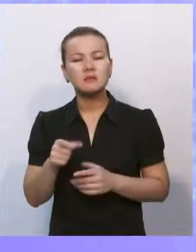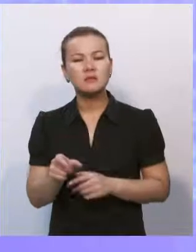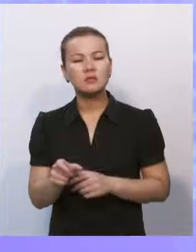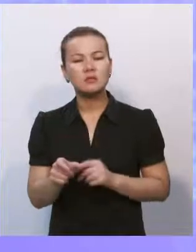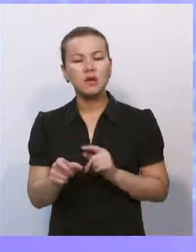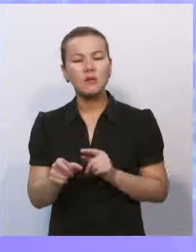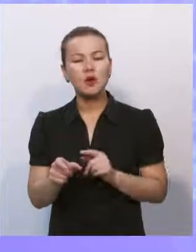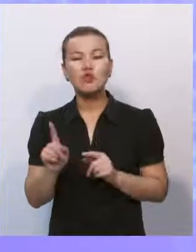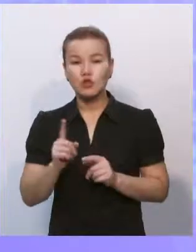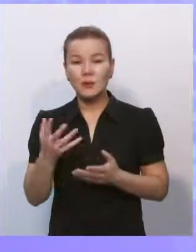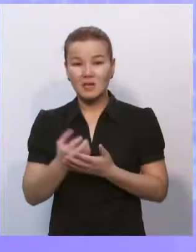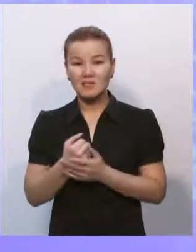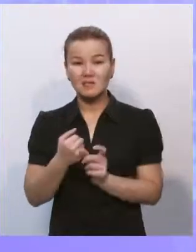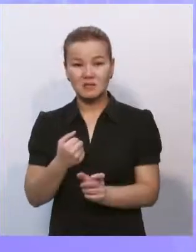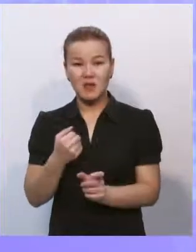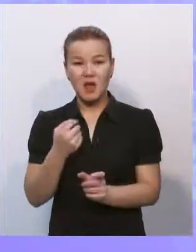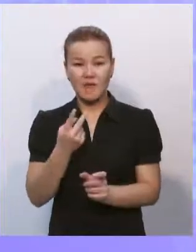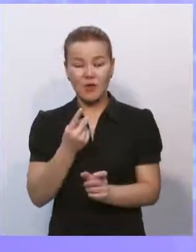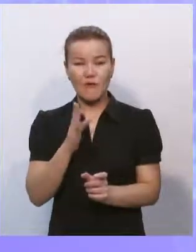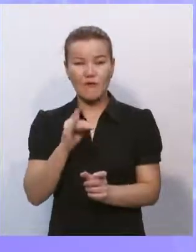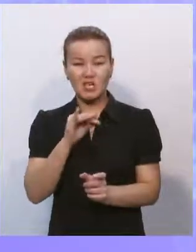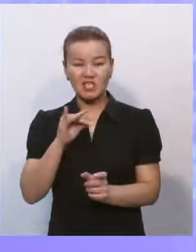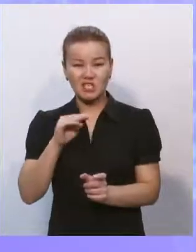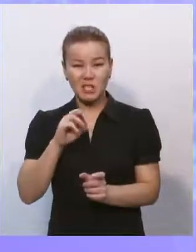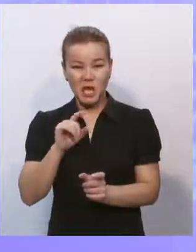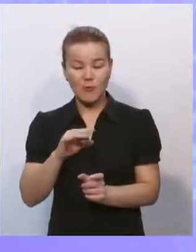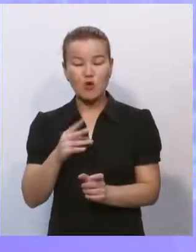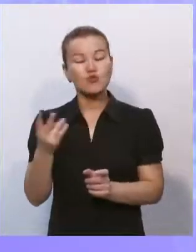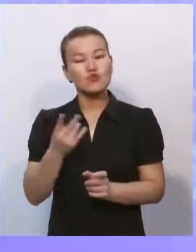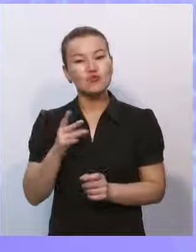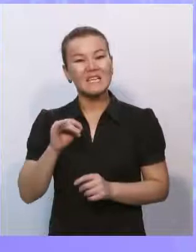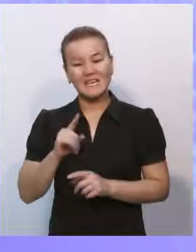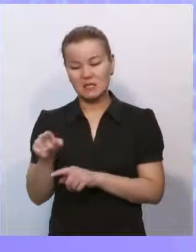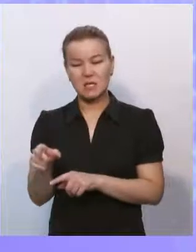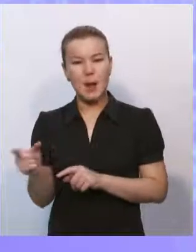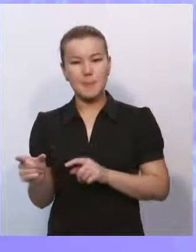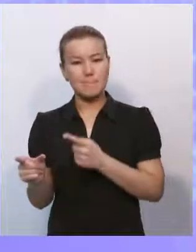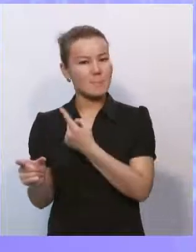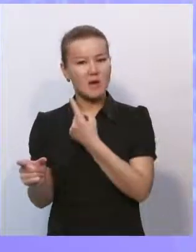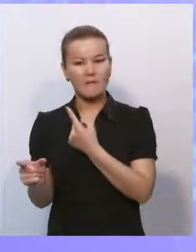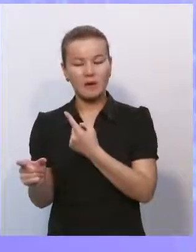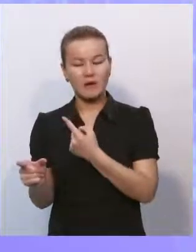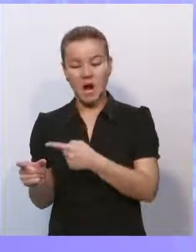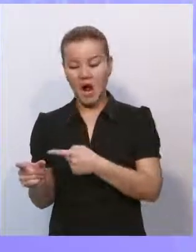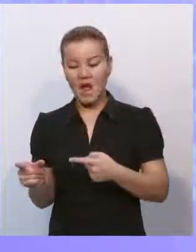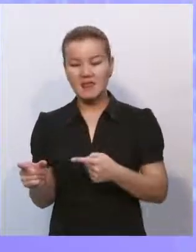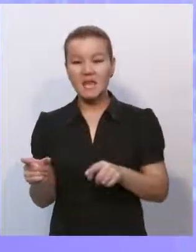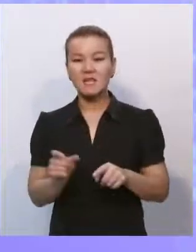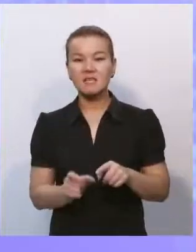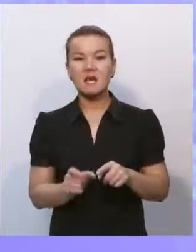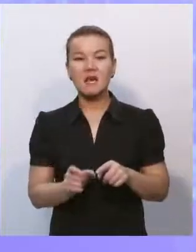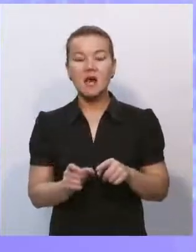чтобы найти вычитаемое можно из уменьшаемого отнять